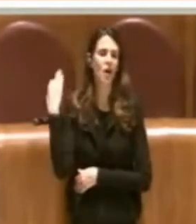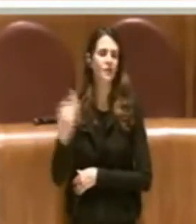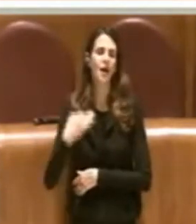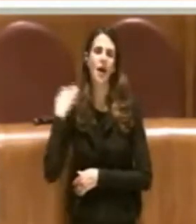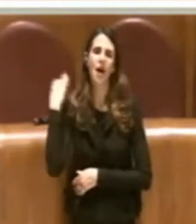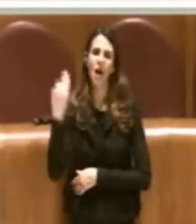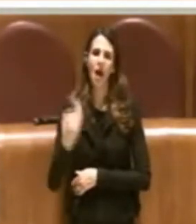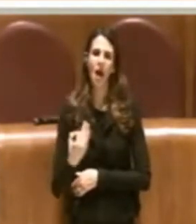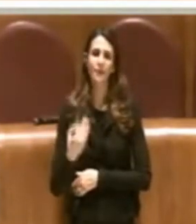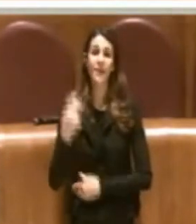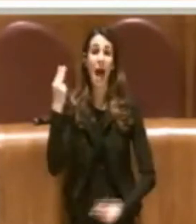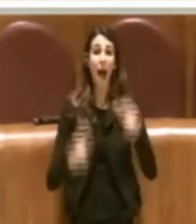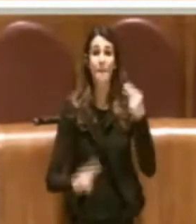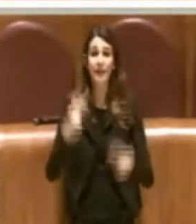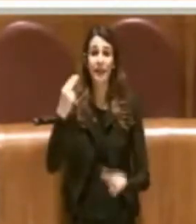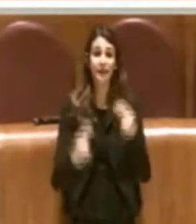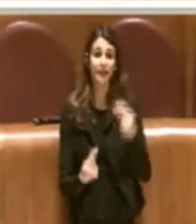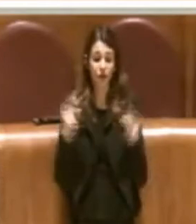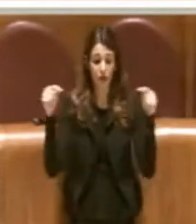impostata per